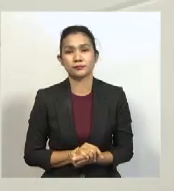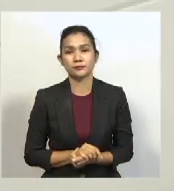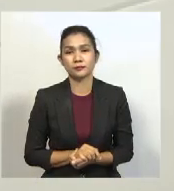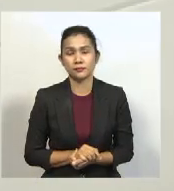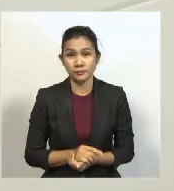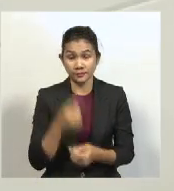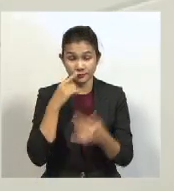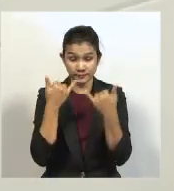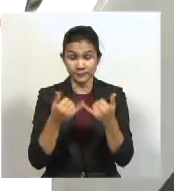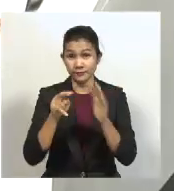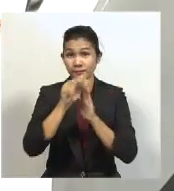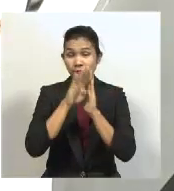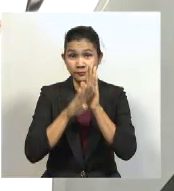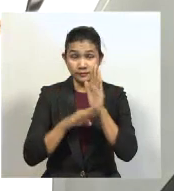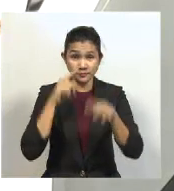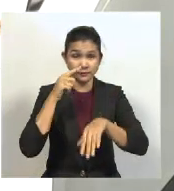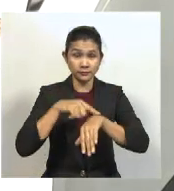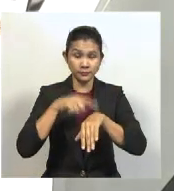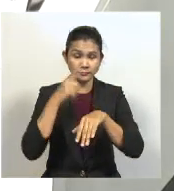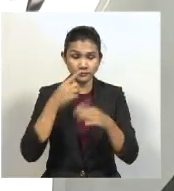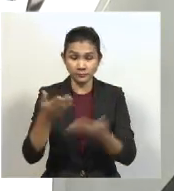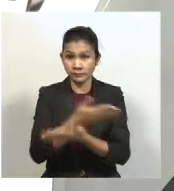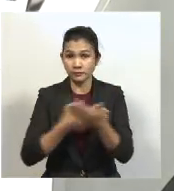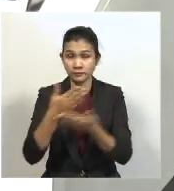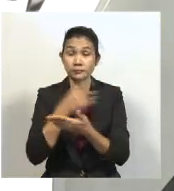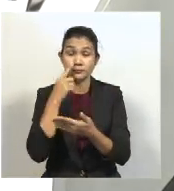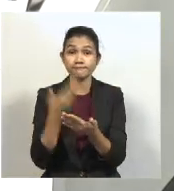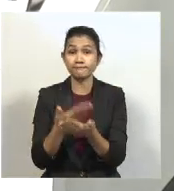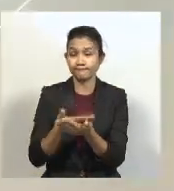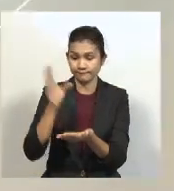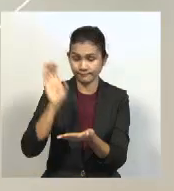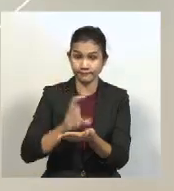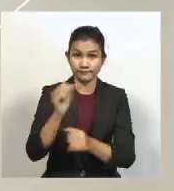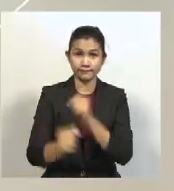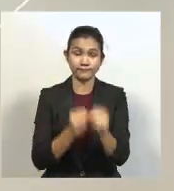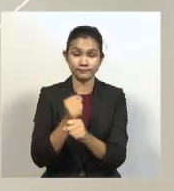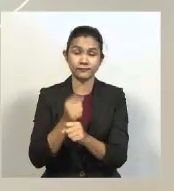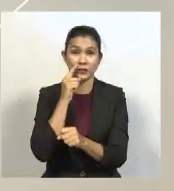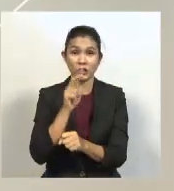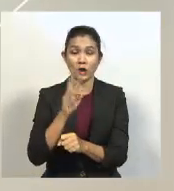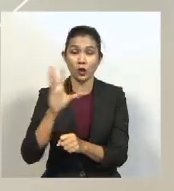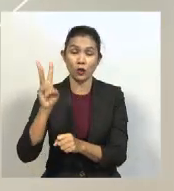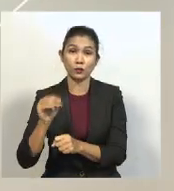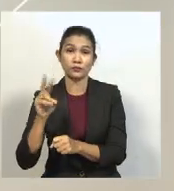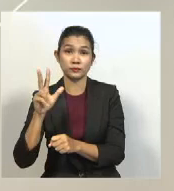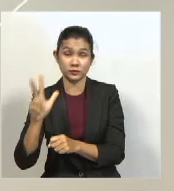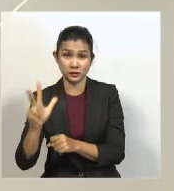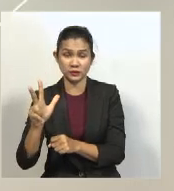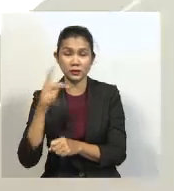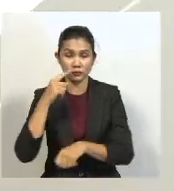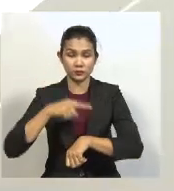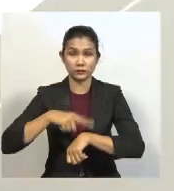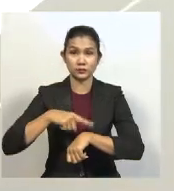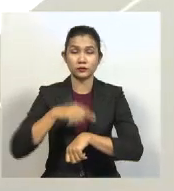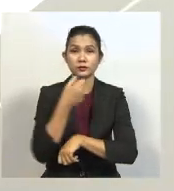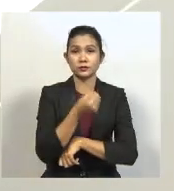สำหรับกำหนดการในวันนี้นะคะจะเริ่มต้นพิจารณาร่างพระราชบัญญัติงบประมาณรายจ่ายประจำปีงบประมาณ2563